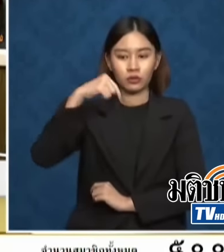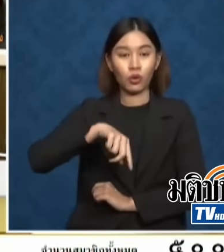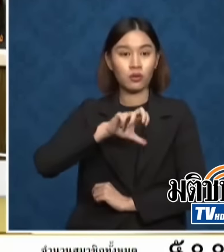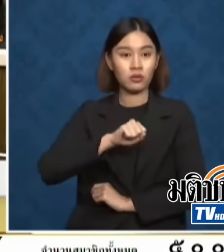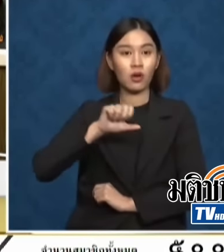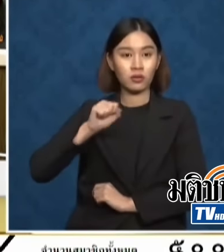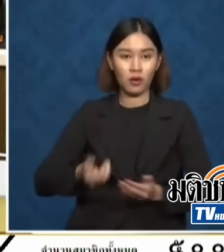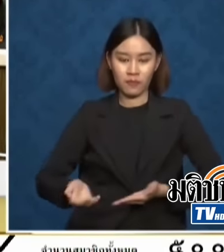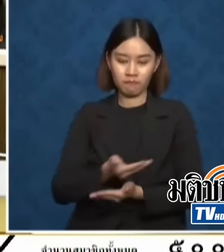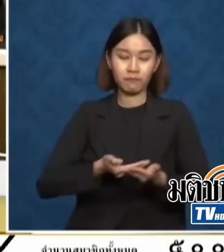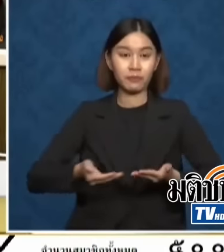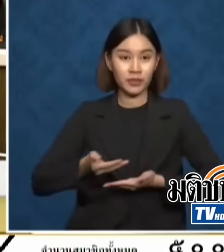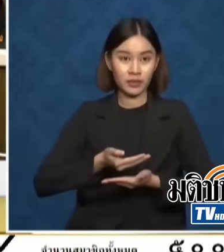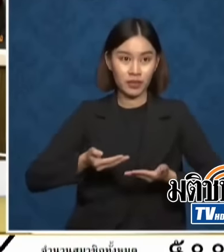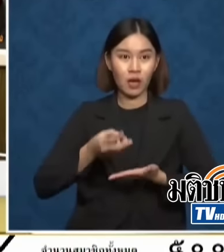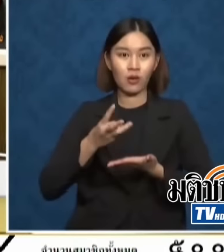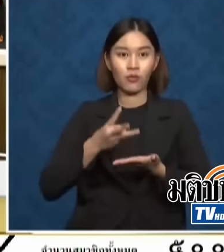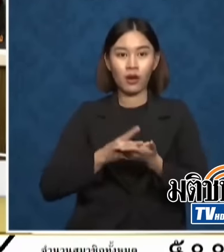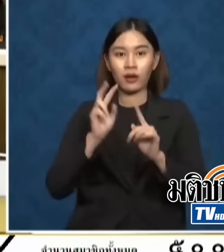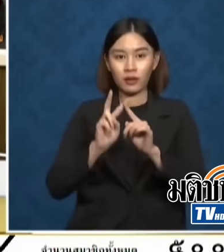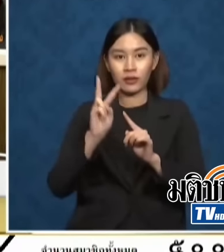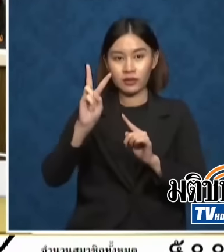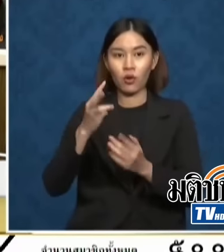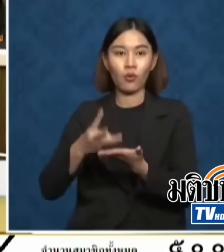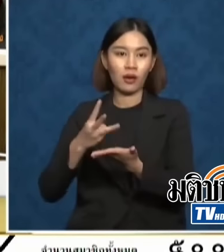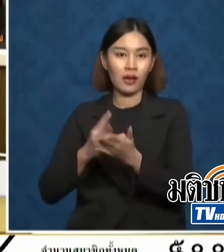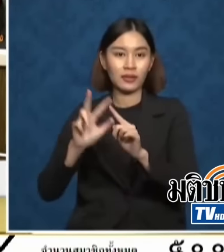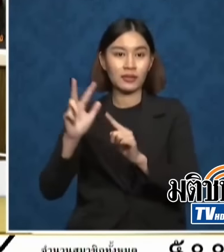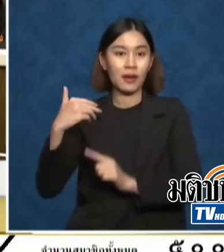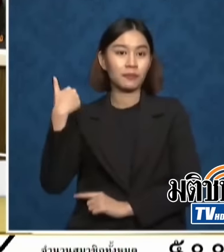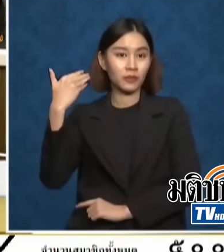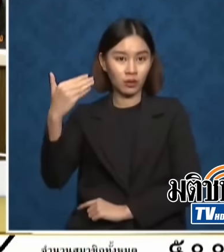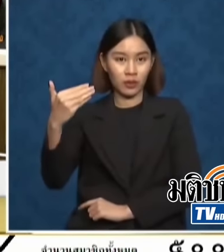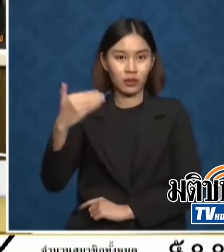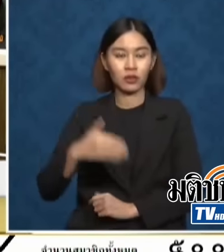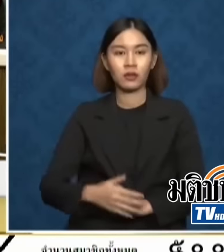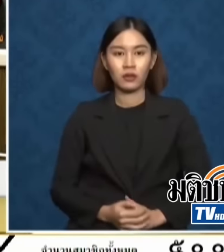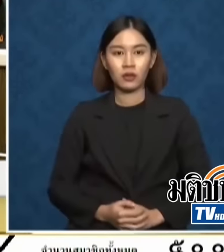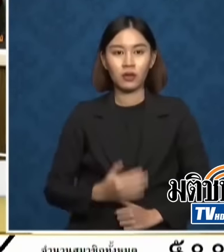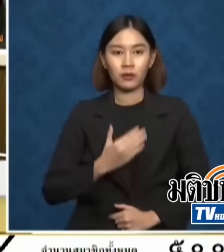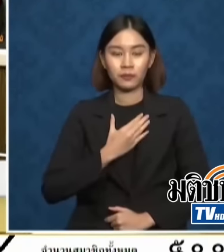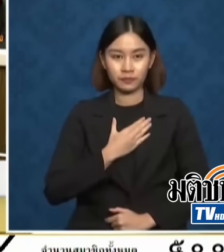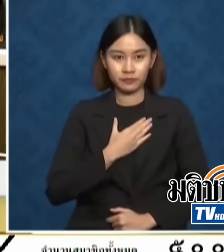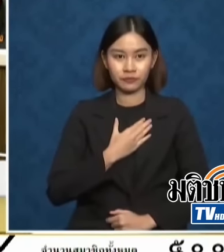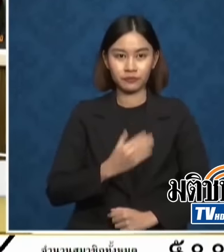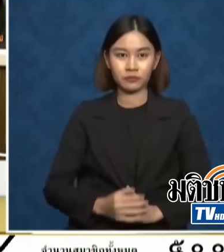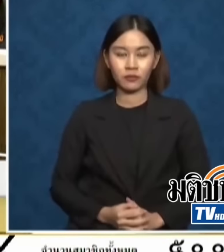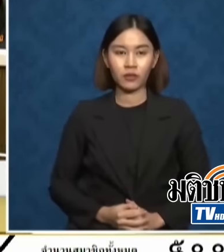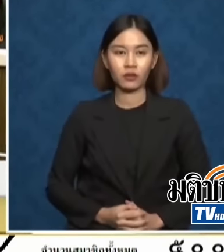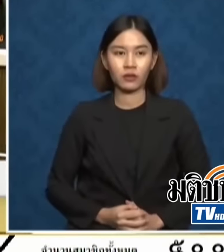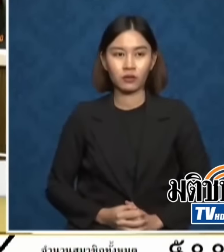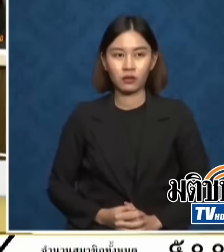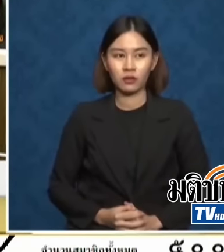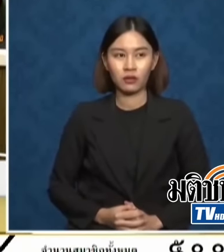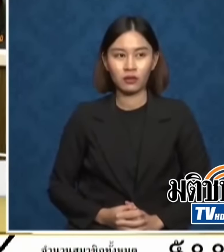าพิจารณาในวาระที่2และวาระที่3ต่อไปผมในน